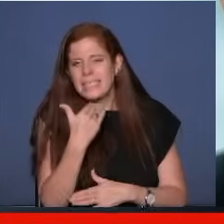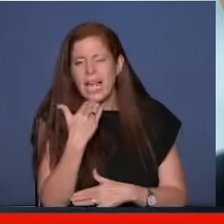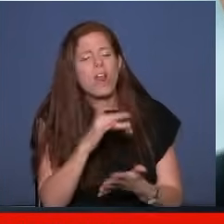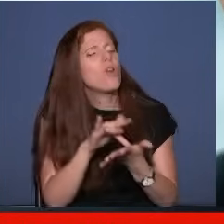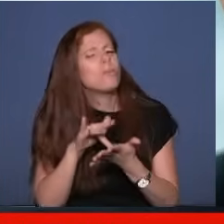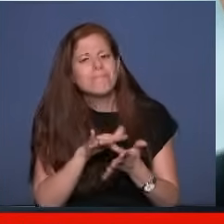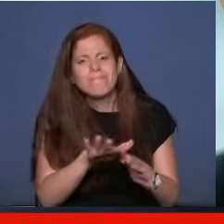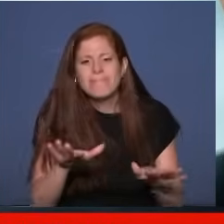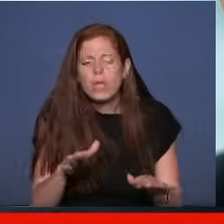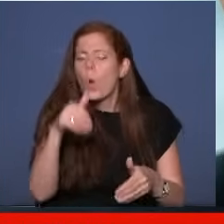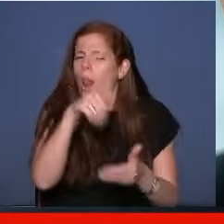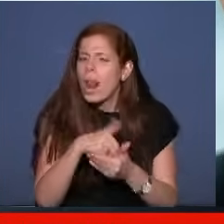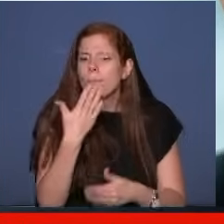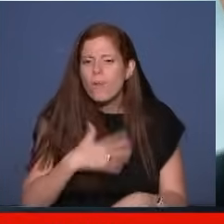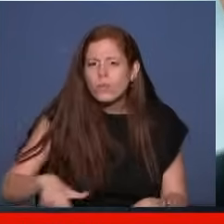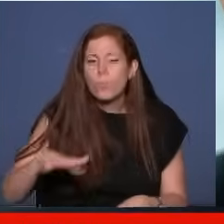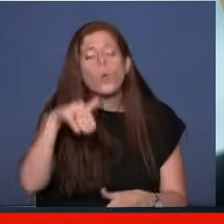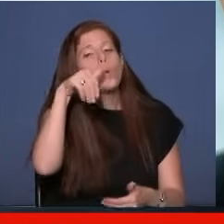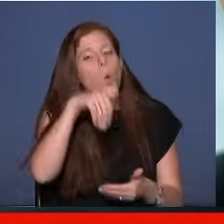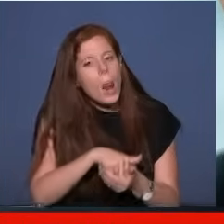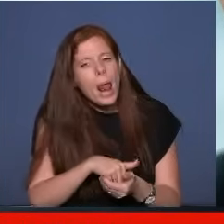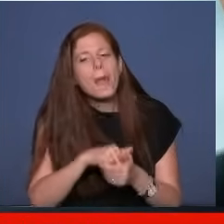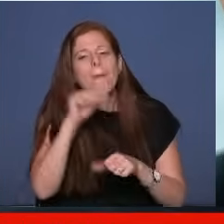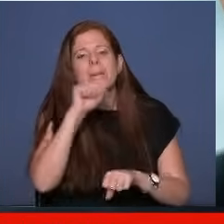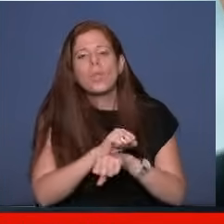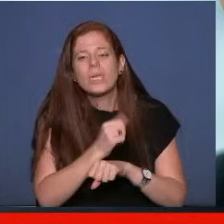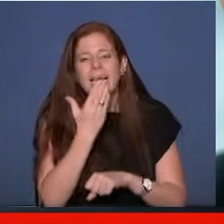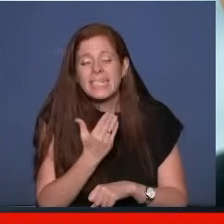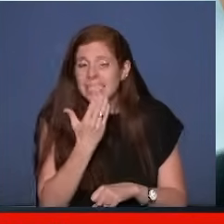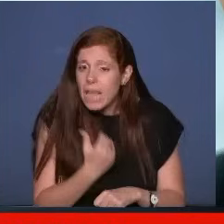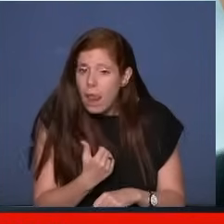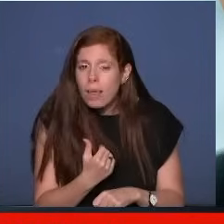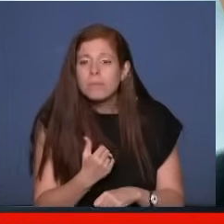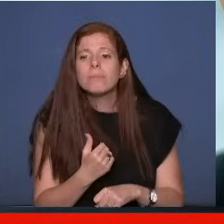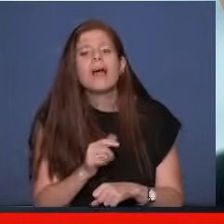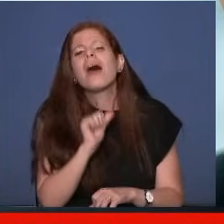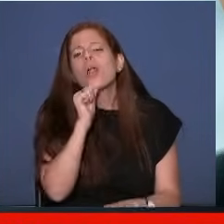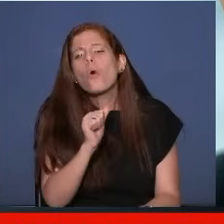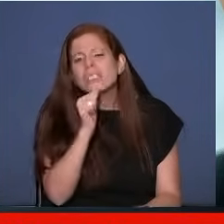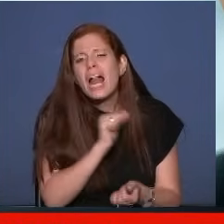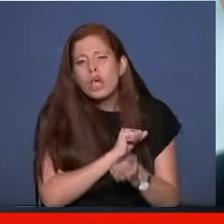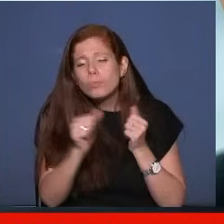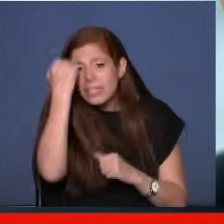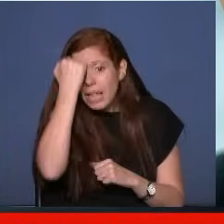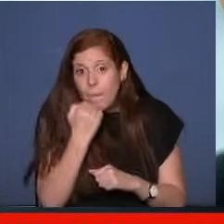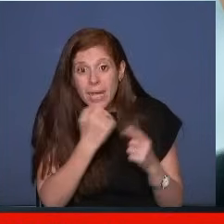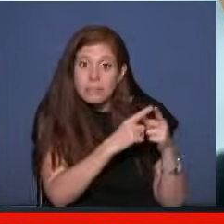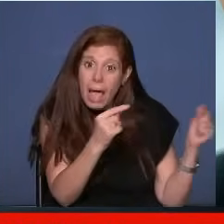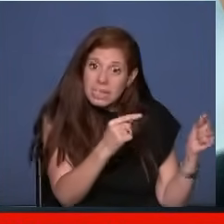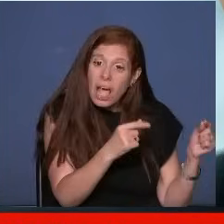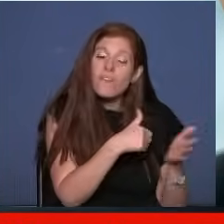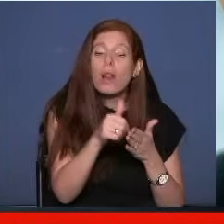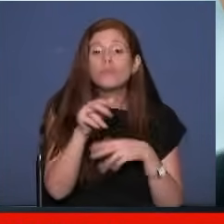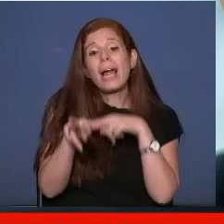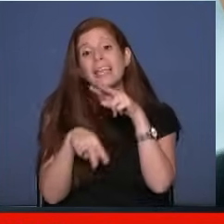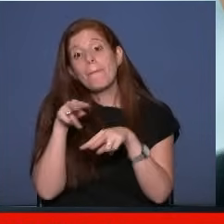הם, כולל ביהודה ושומרון, כולל בבתי הסוהר הישראלים. אתה לא רוצה להשמיד את החמאס בעזה ולהמשיך